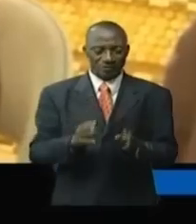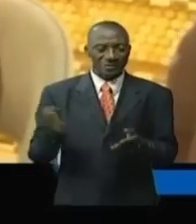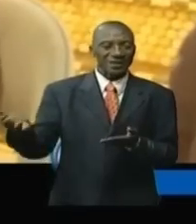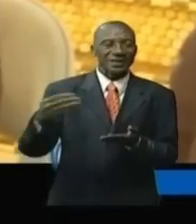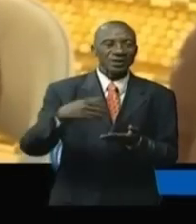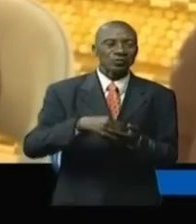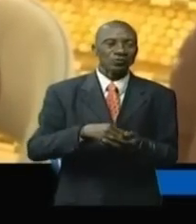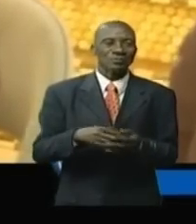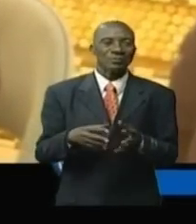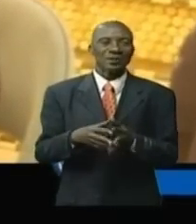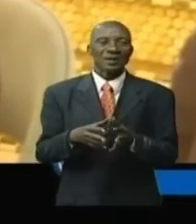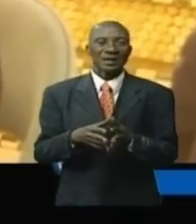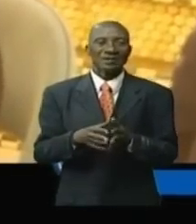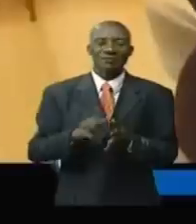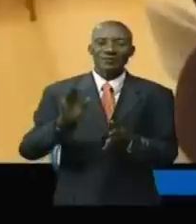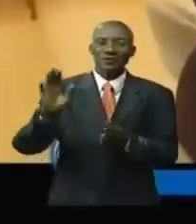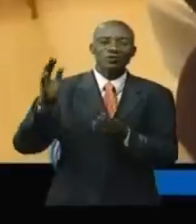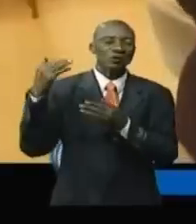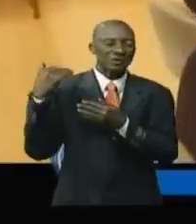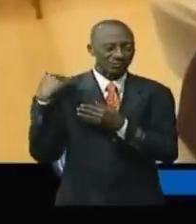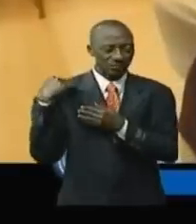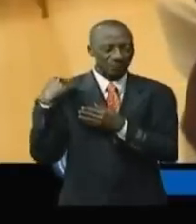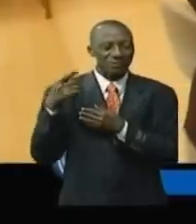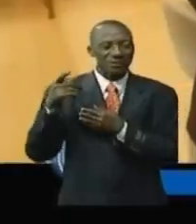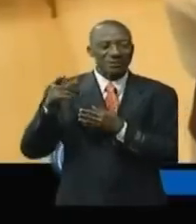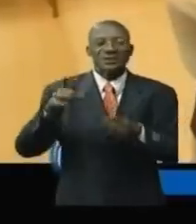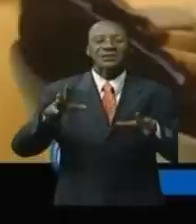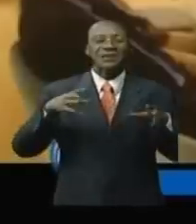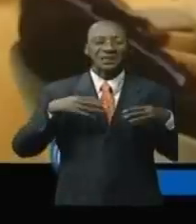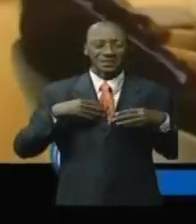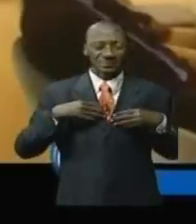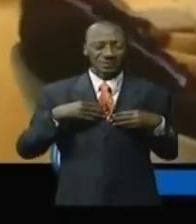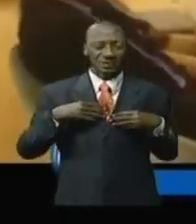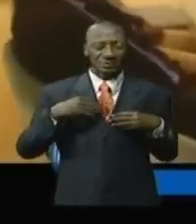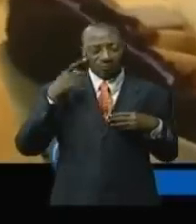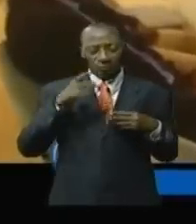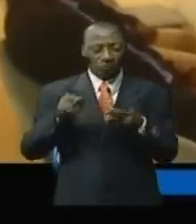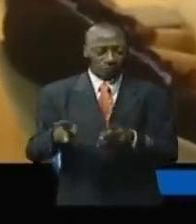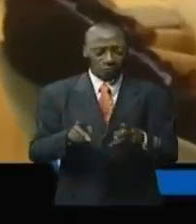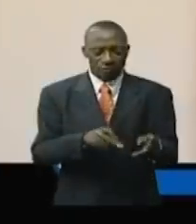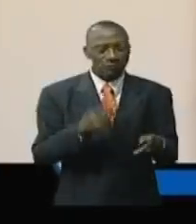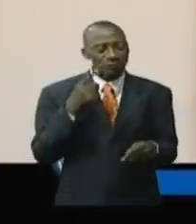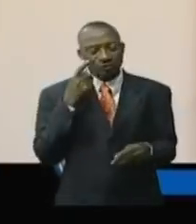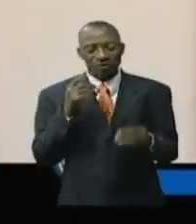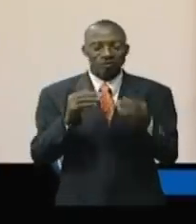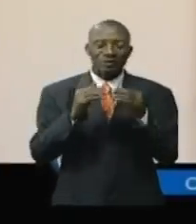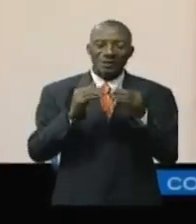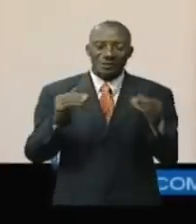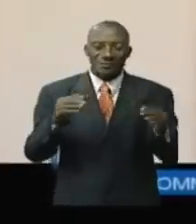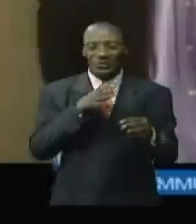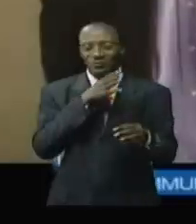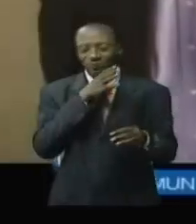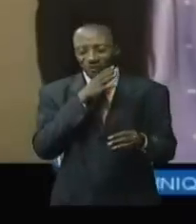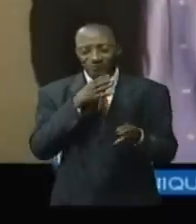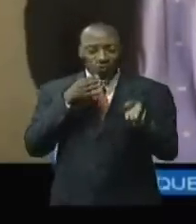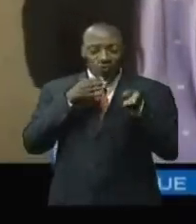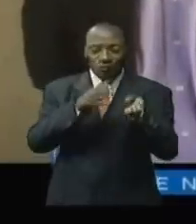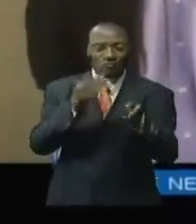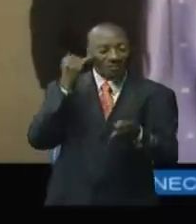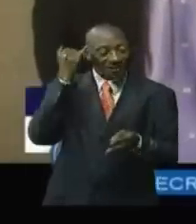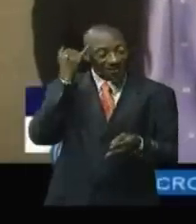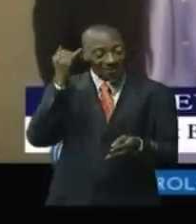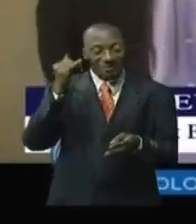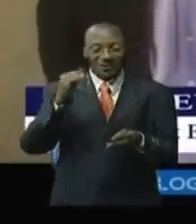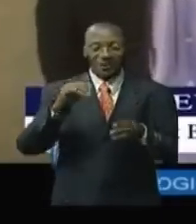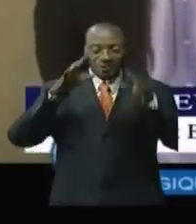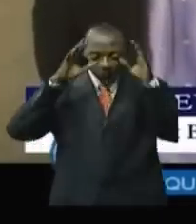par son évêque, qui s'est dit engagé à tout ce processus de consolider une paix durable, selon la vision du chef de l'État. Ce programme que